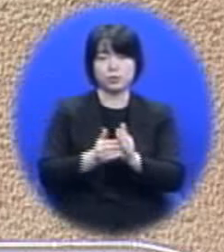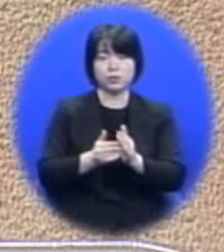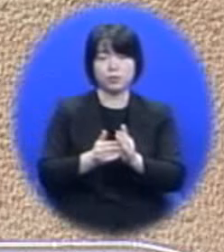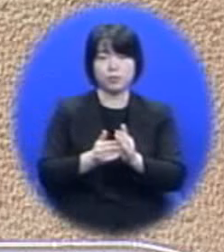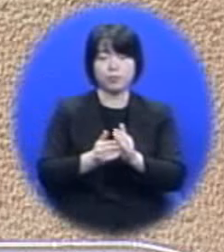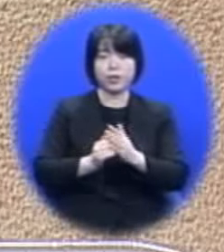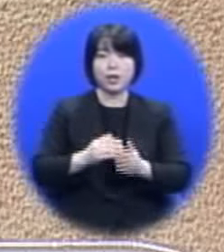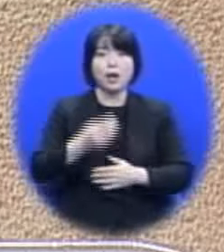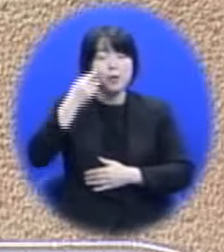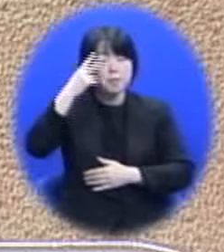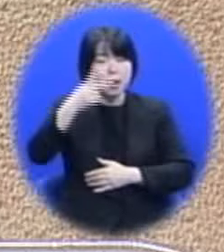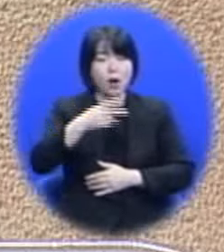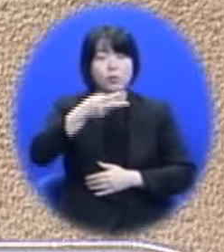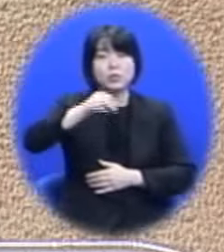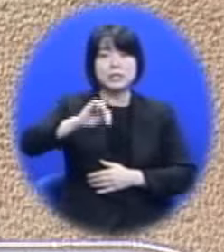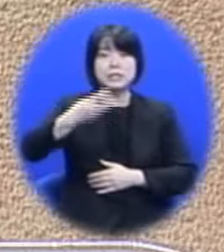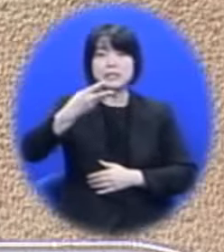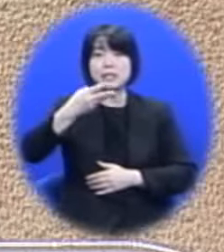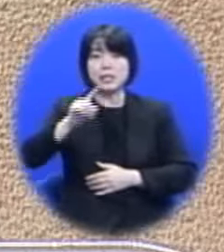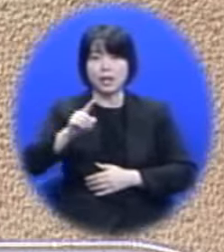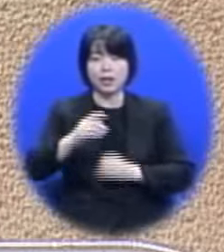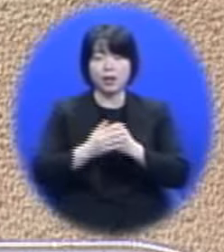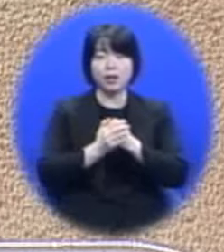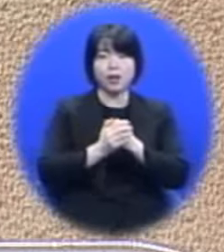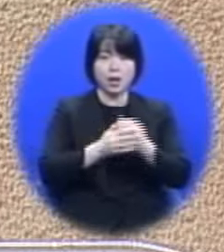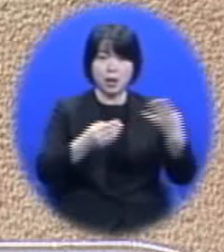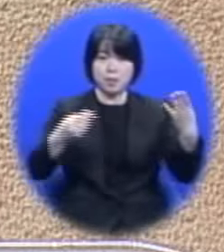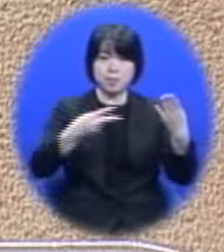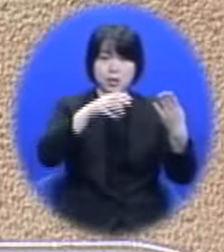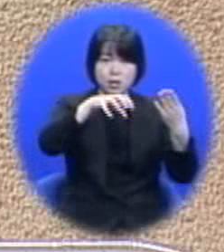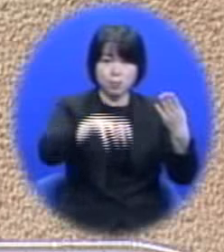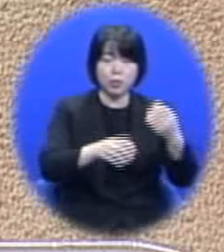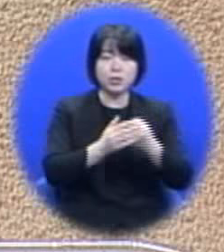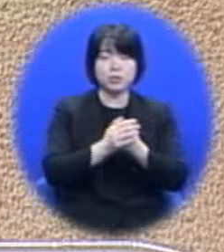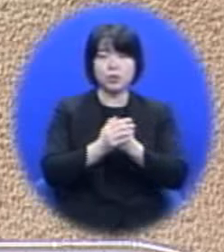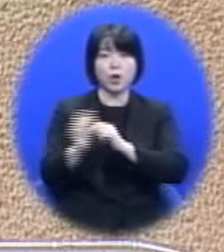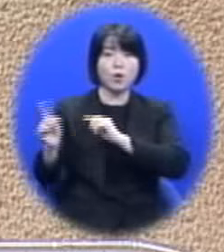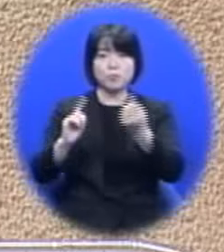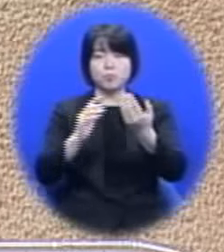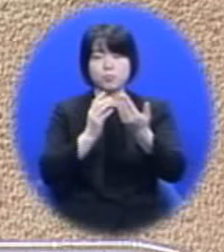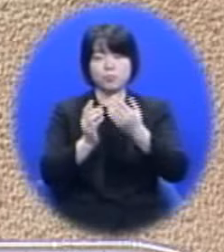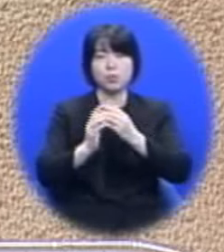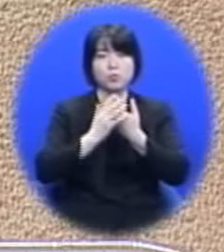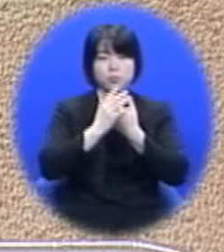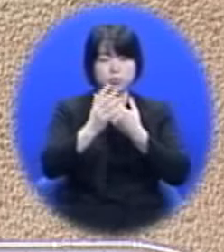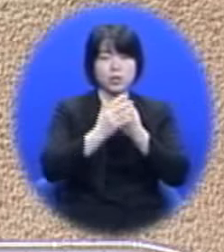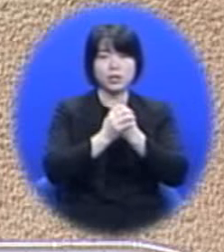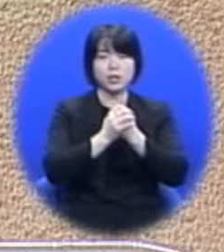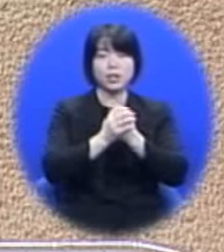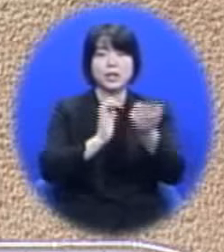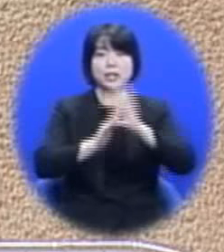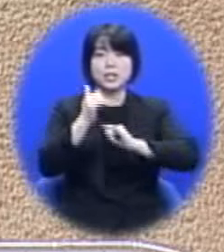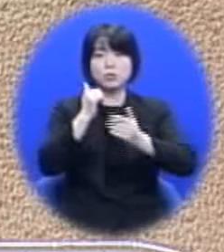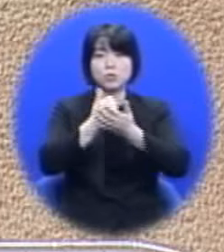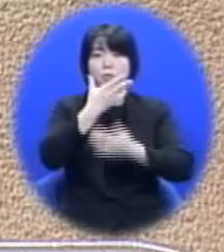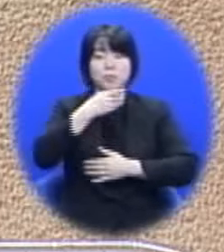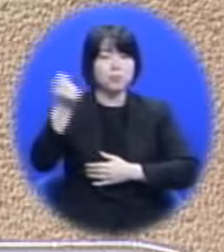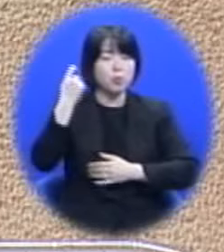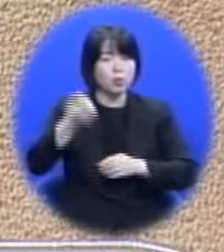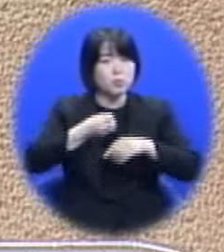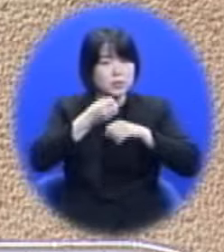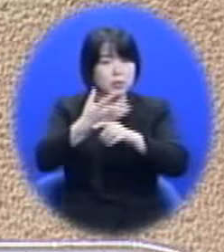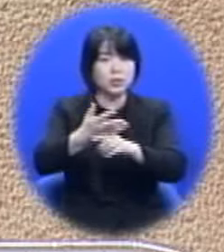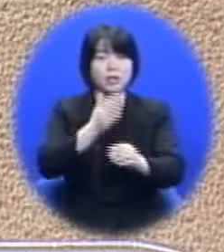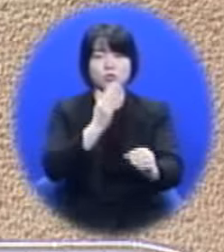바울과 실라가 빌립보에서 예수 그리스도의 부활의 복음을 전하다가 붙들려 들어가서 지독하게